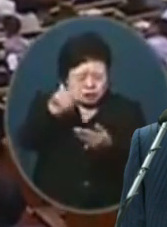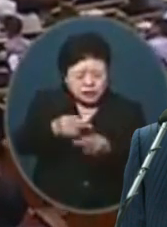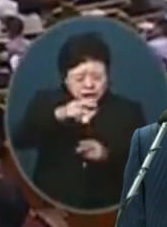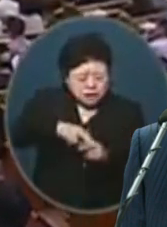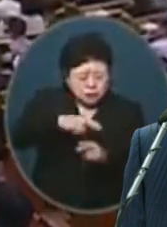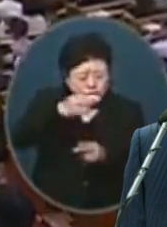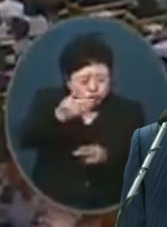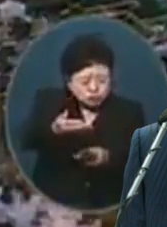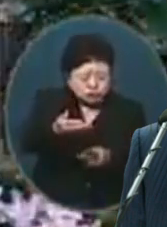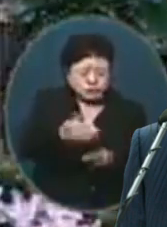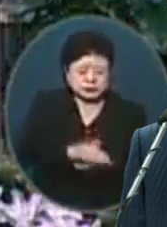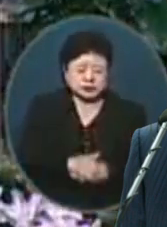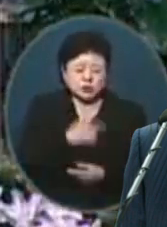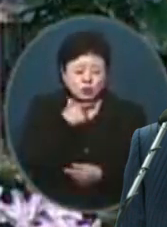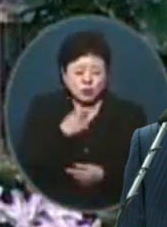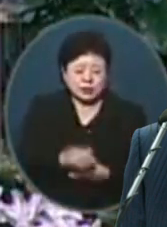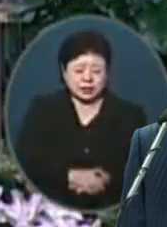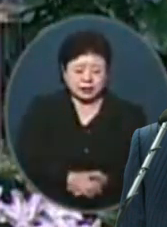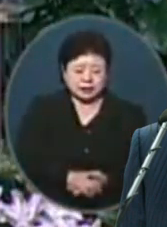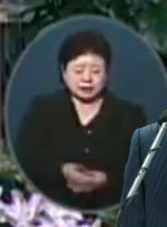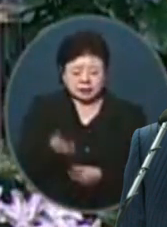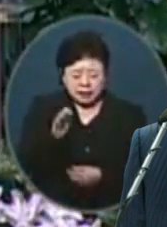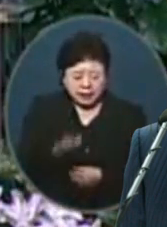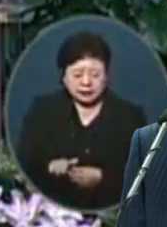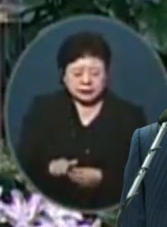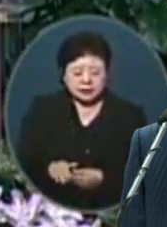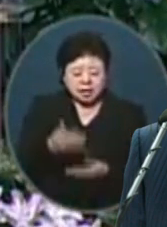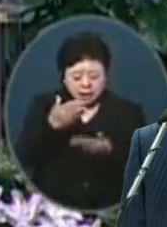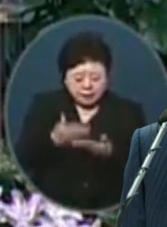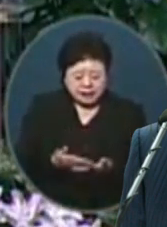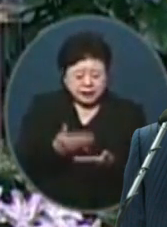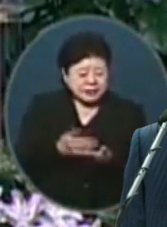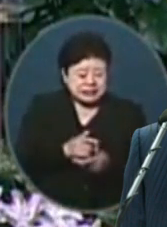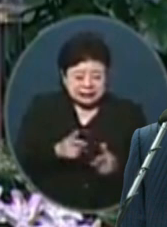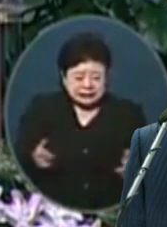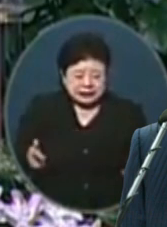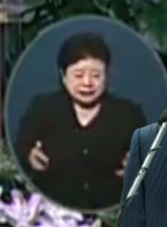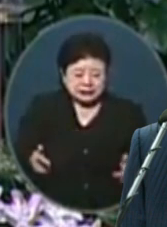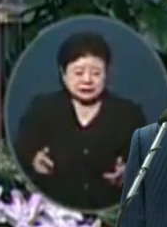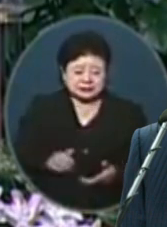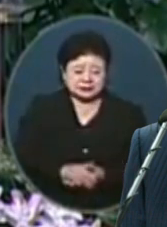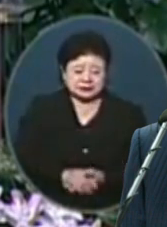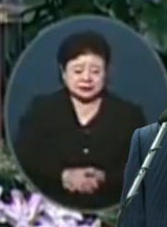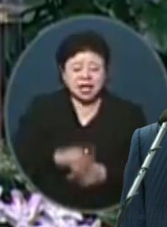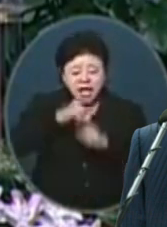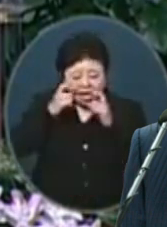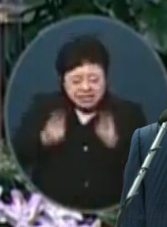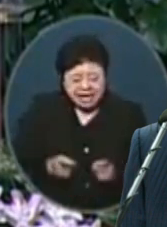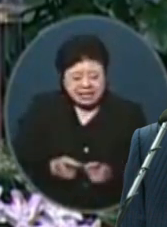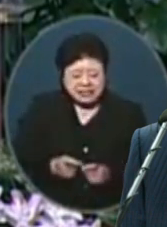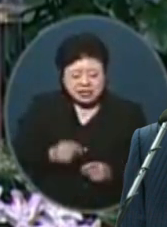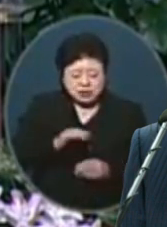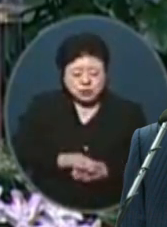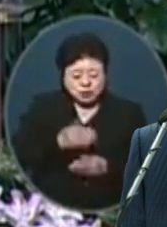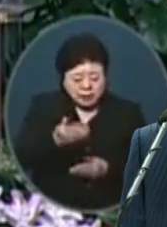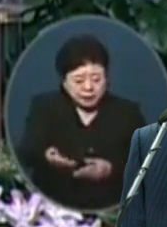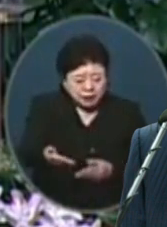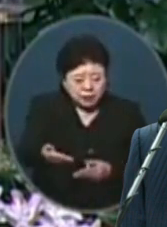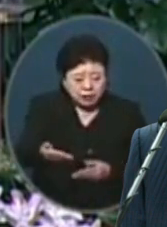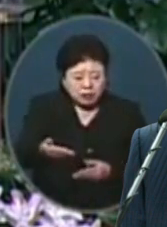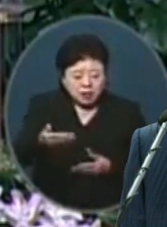선물을 주기 원하시는 것입니다. 하지만 받느냐 받지 않느냐는 그것은 개인의 선택에 달려있는 것입니다.